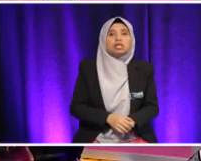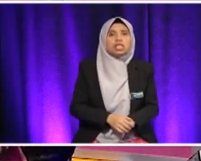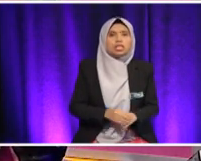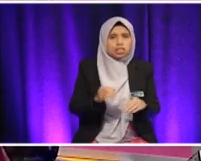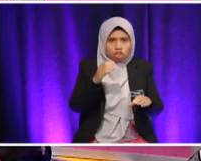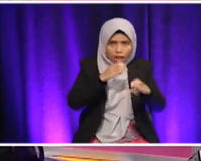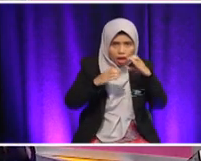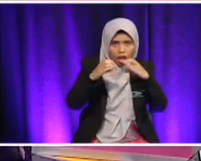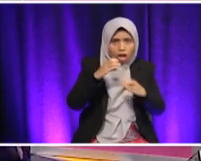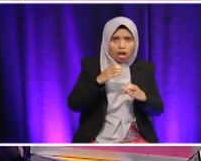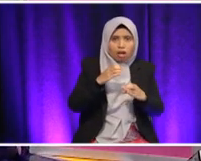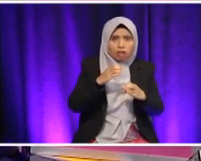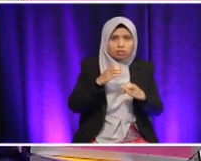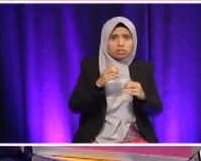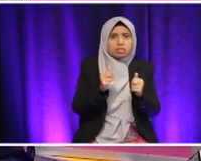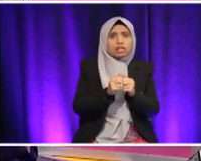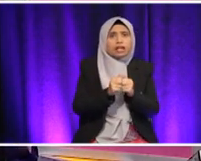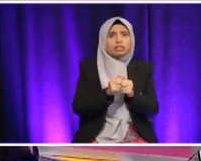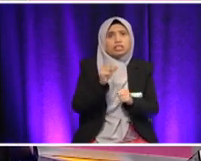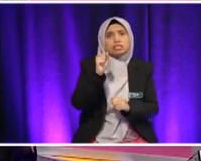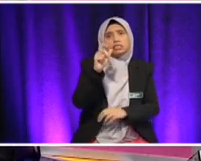emas menggunakan skala